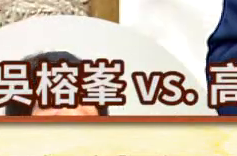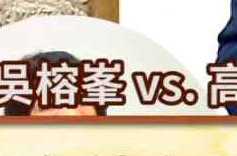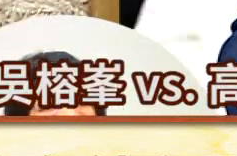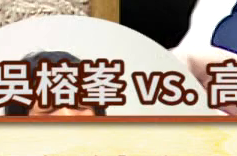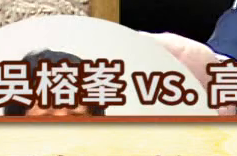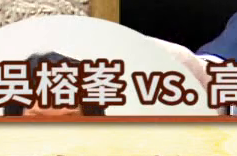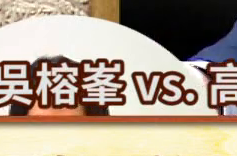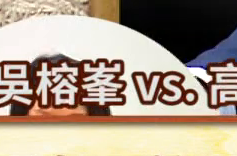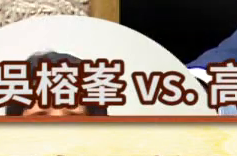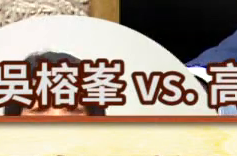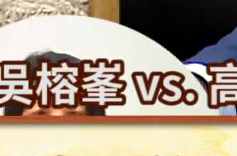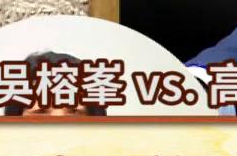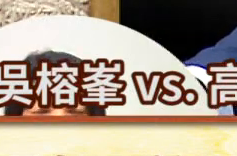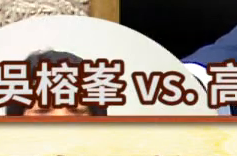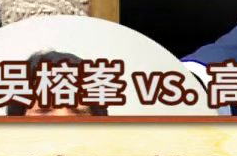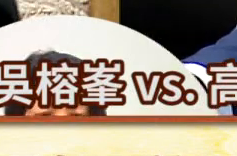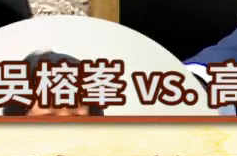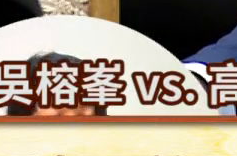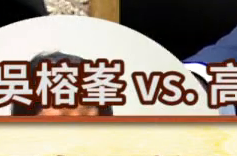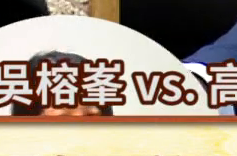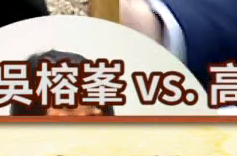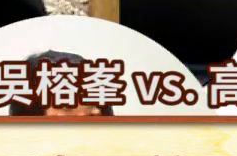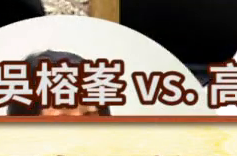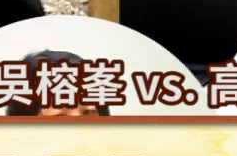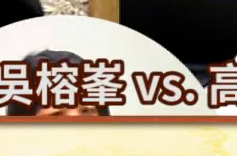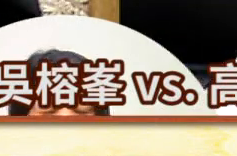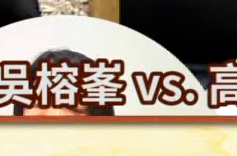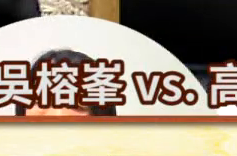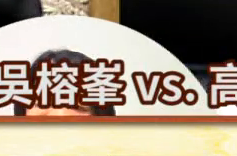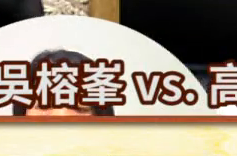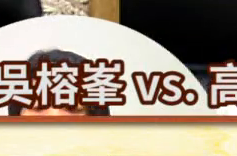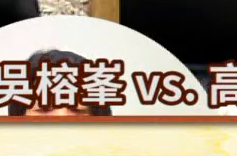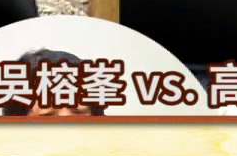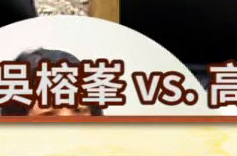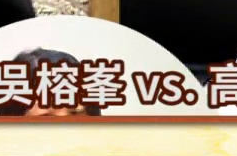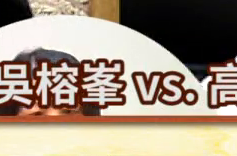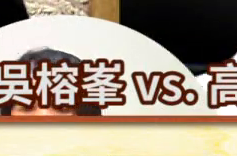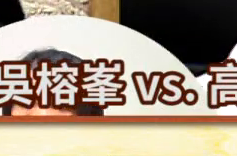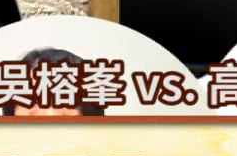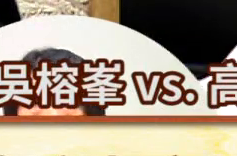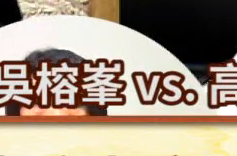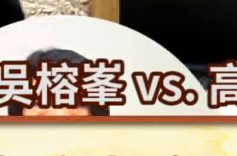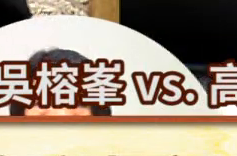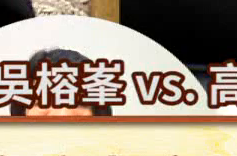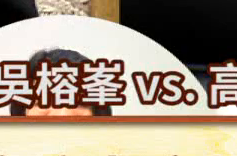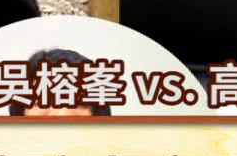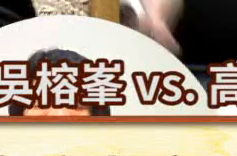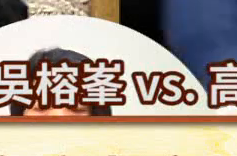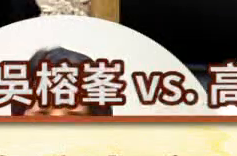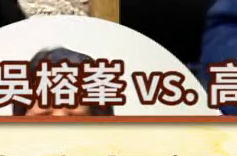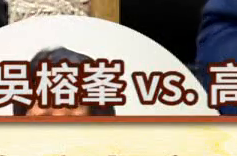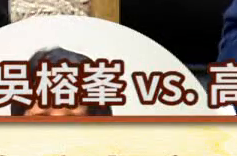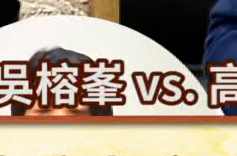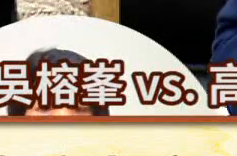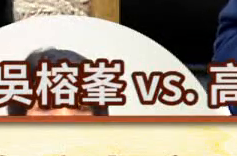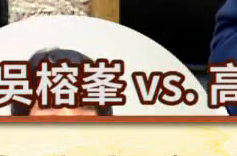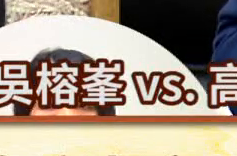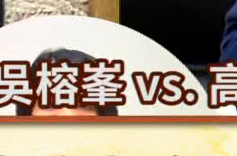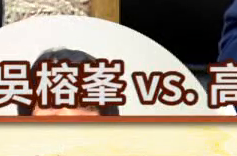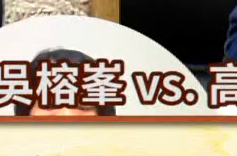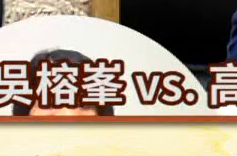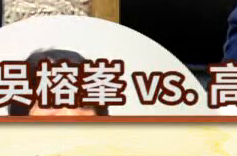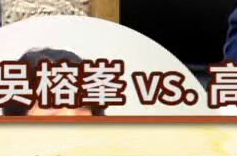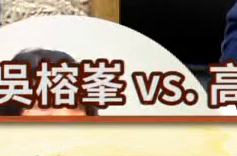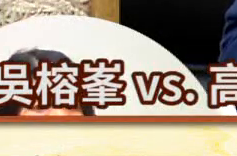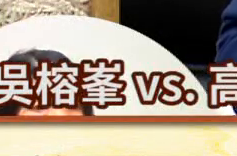有幼儿园，或者是他没有迫切的需要啊， 没有迫切需要搞掉。咱是六都敬陪莫做呢，你